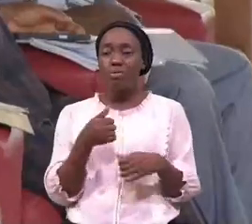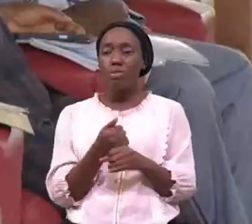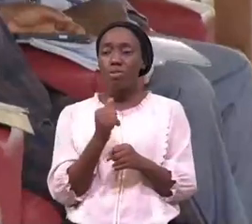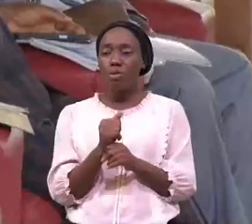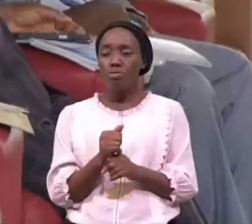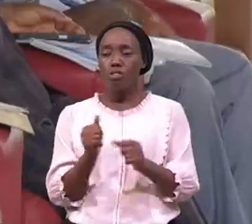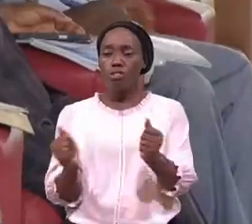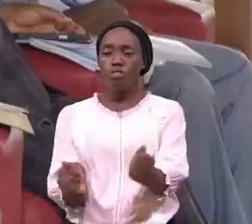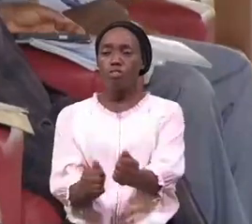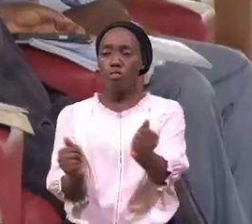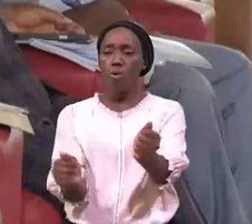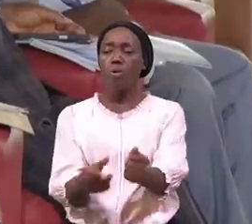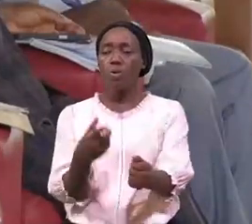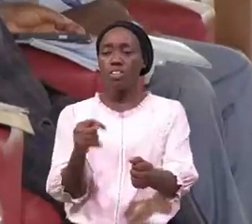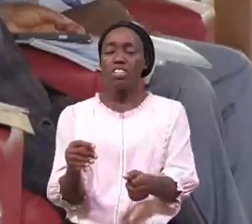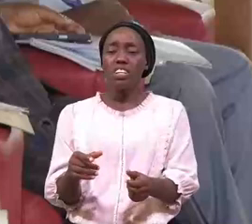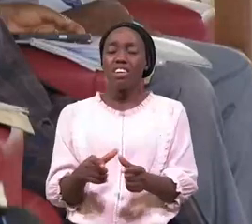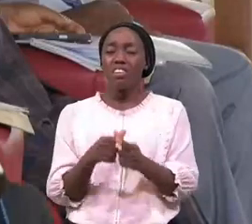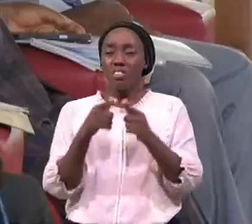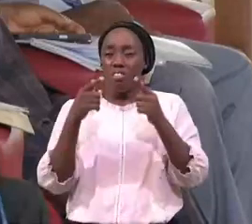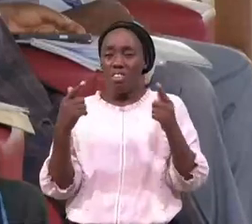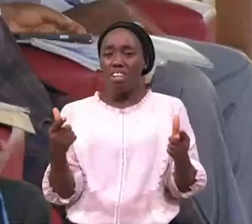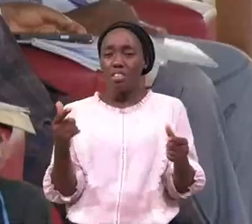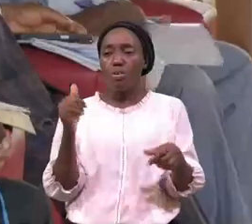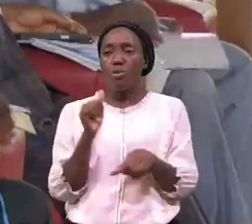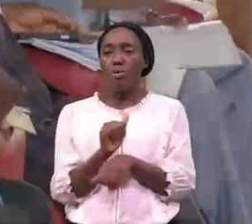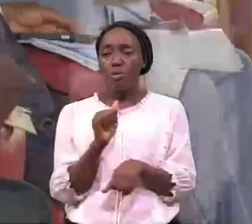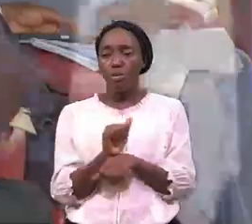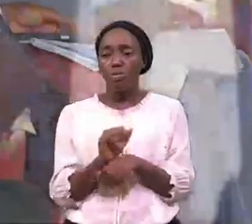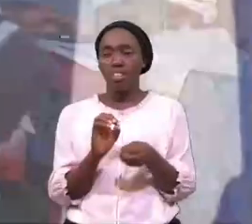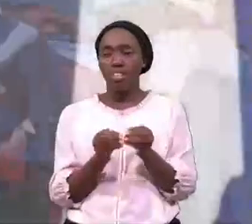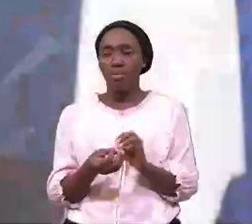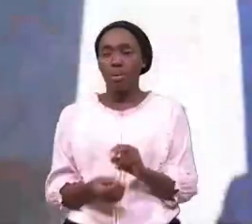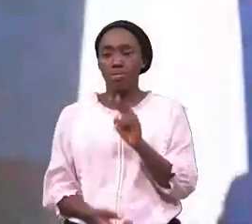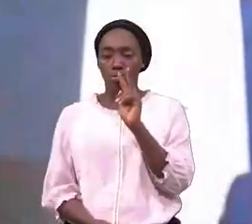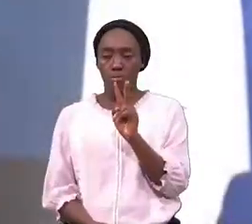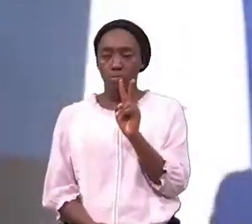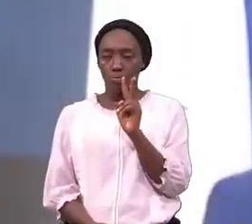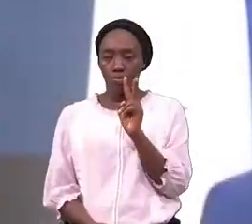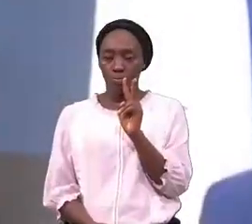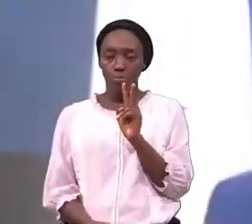Ça, c'est la grâce qui nous amène à poursuivre la grande commission. Deuxième élément maintenant.